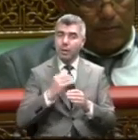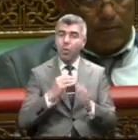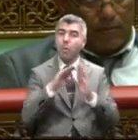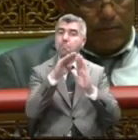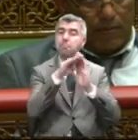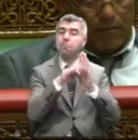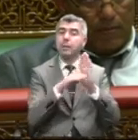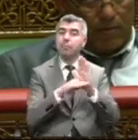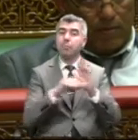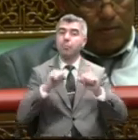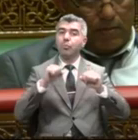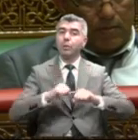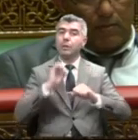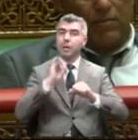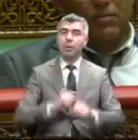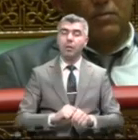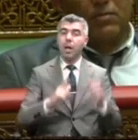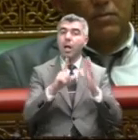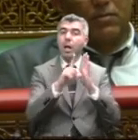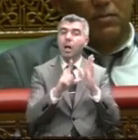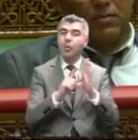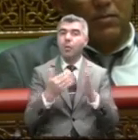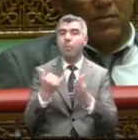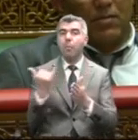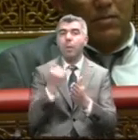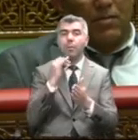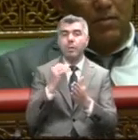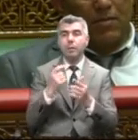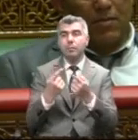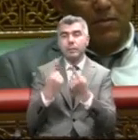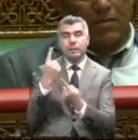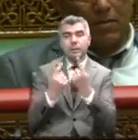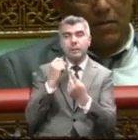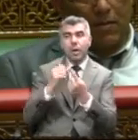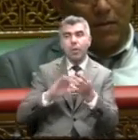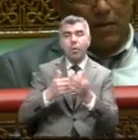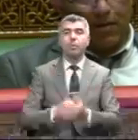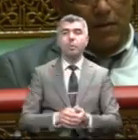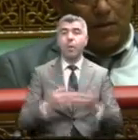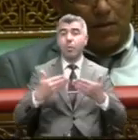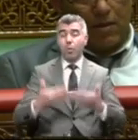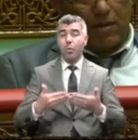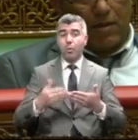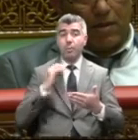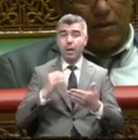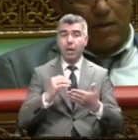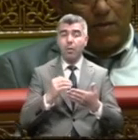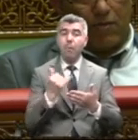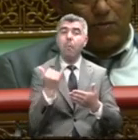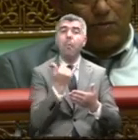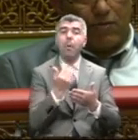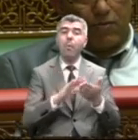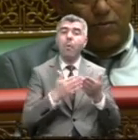لانه في الوقت اللي حنا القانون كينظم العلاقه بين سلطه التشريعيه وسلطه التنفيذيه السلطه التنفيذيه الان هي اللي كتحكم في المؤسسه